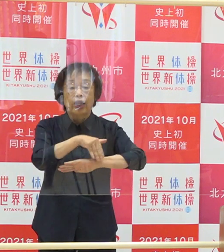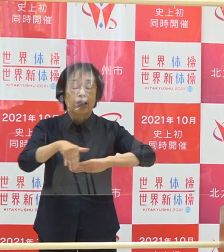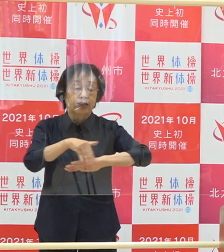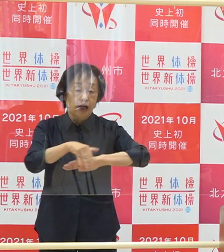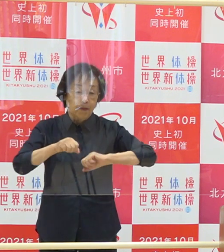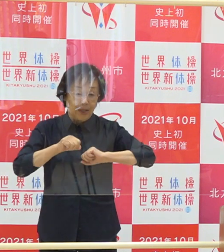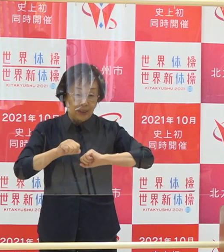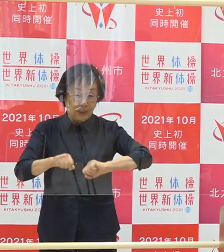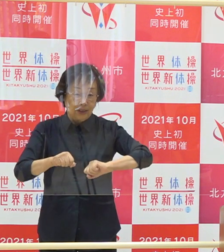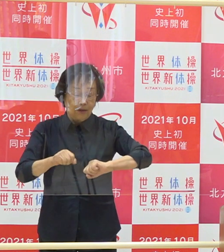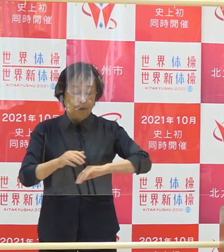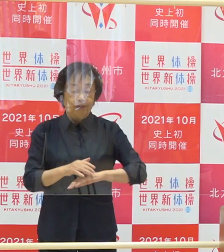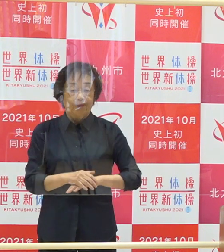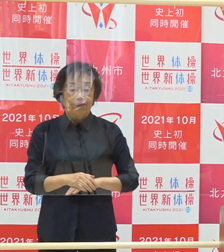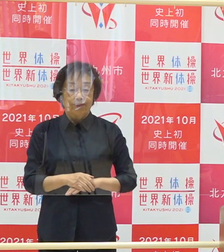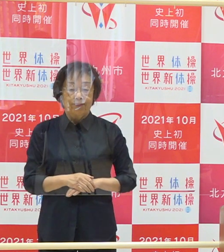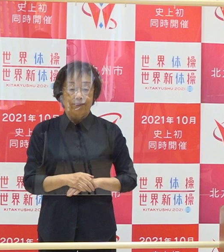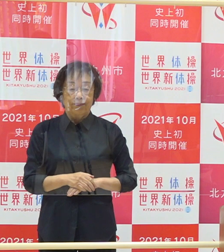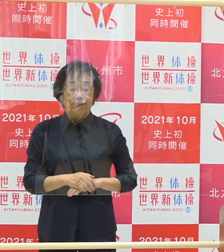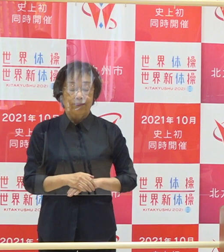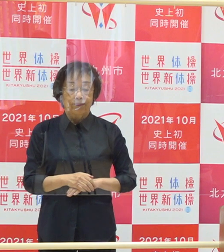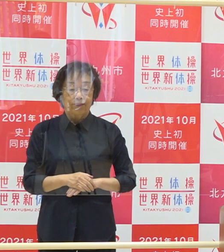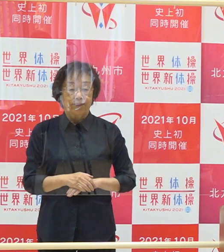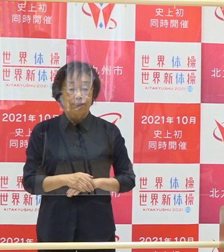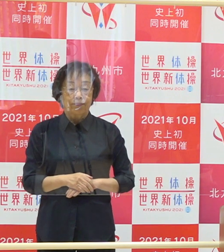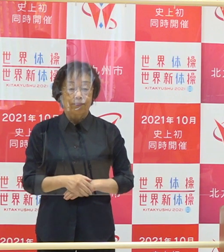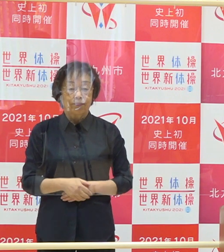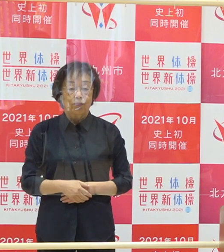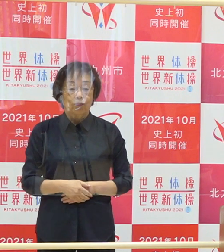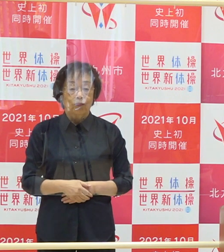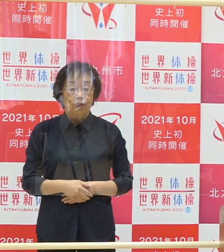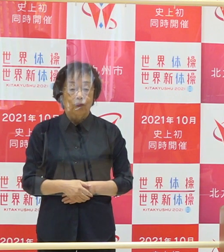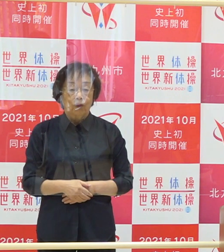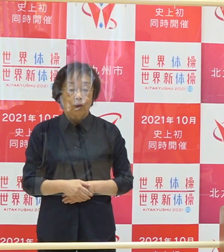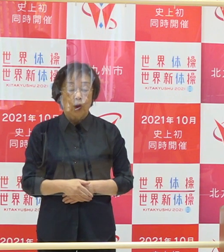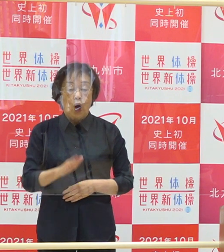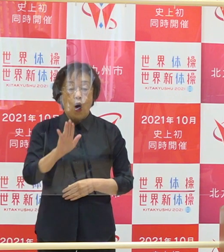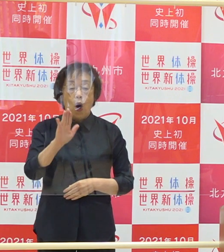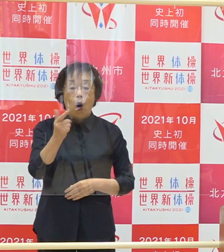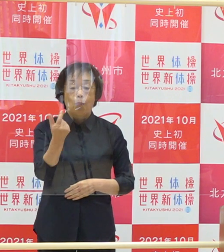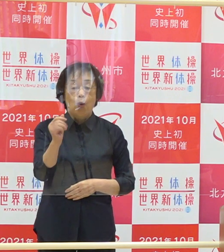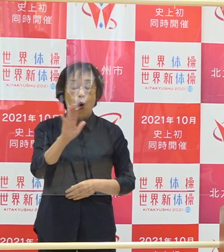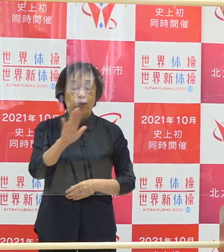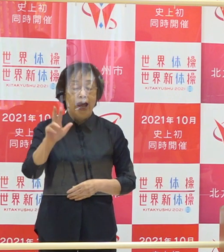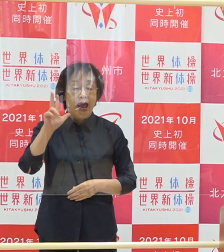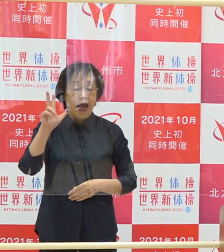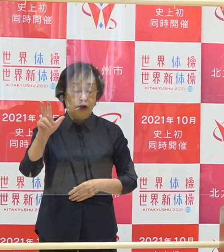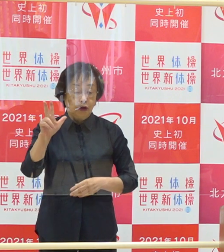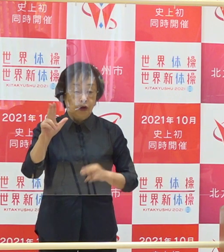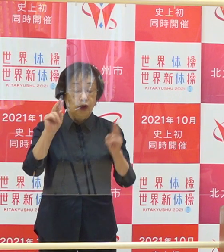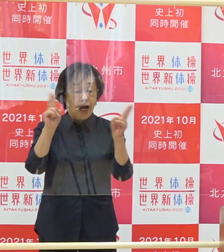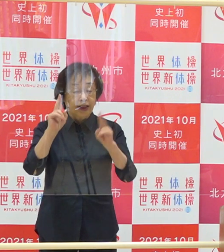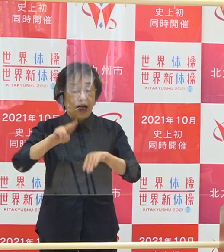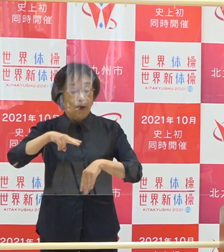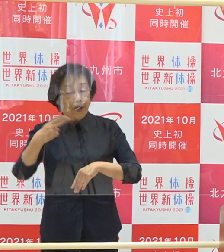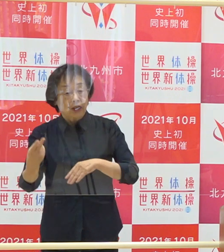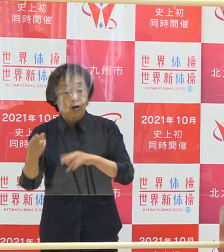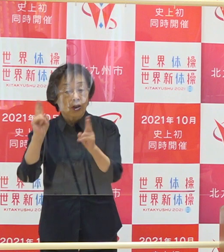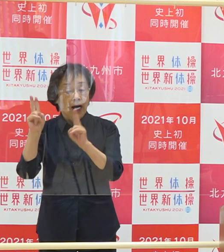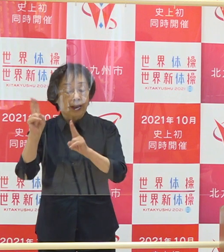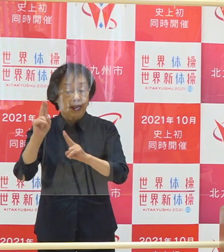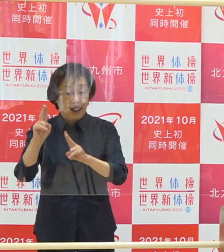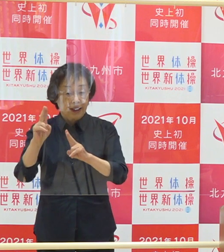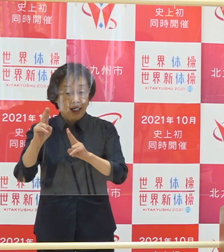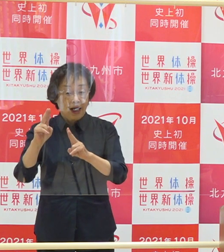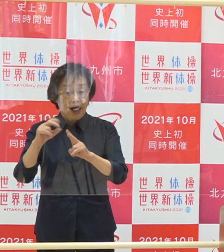皆様によくご案内申し上げたいことはですね、このモデルナを最初に打ってファイザーに変わる方もいらっしゃいます。ネ